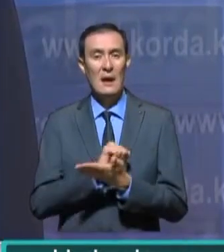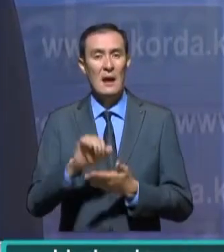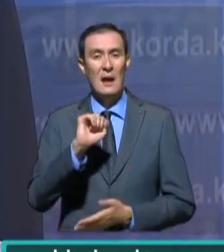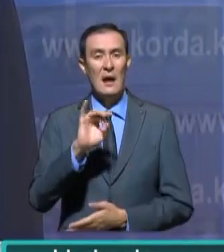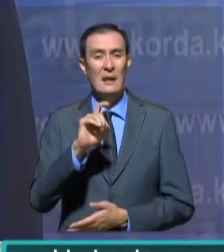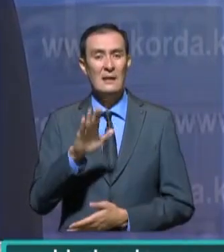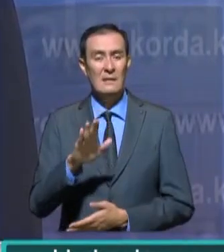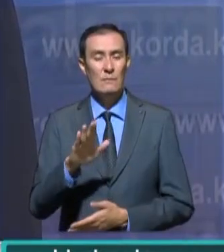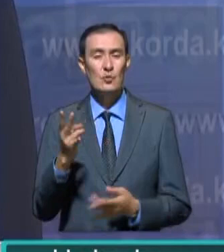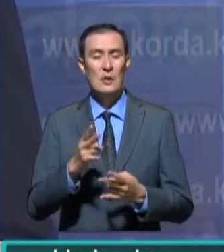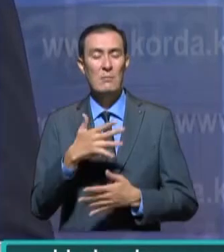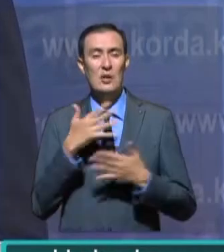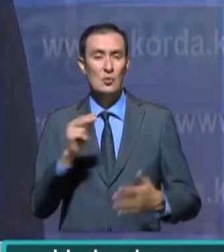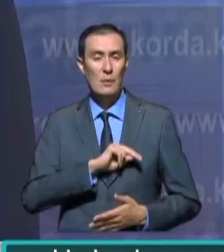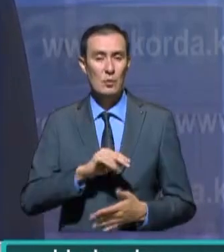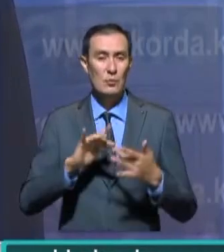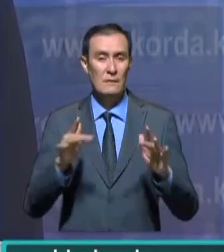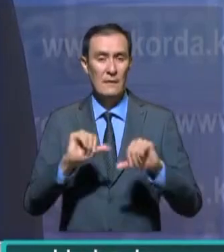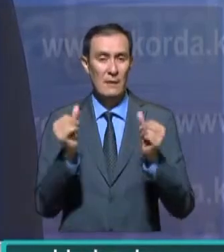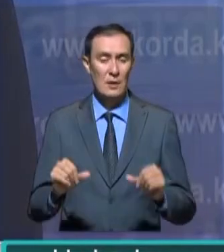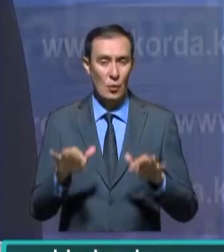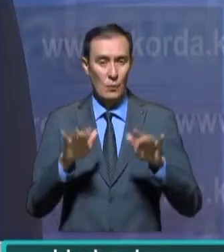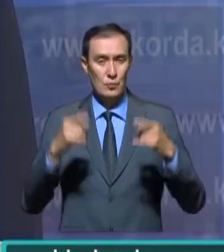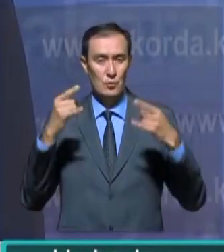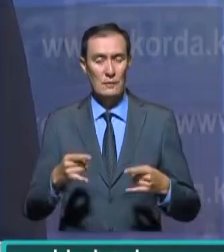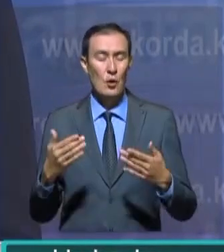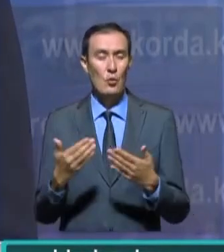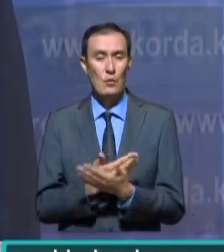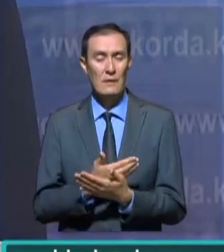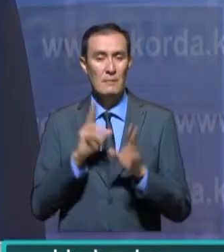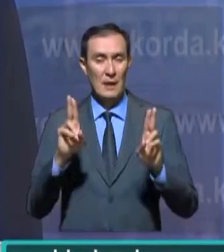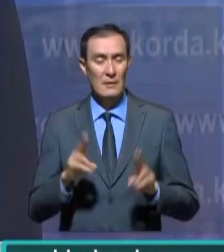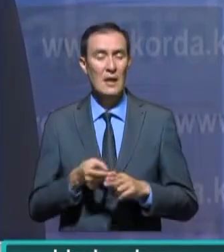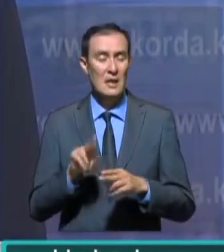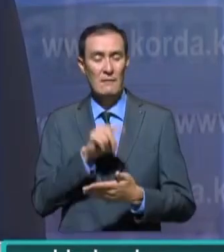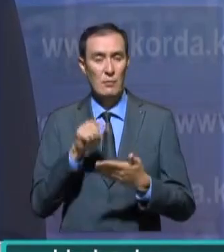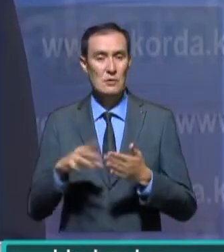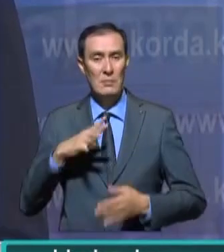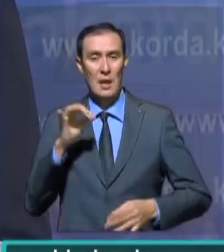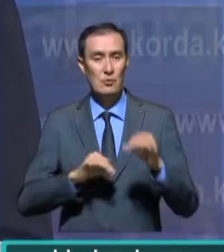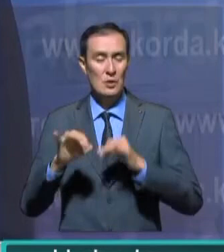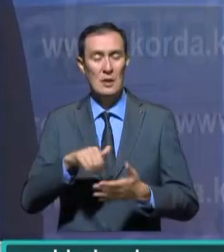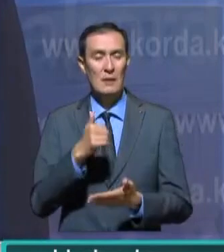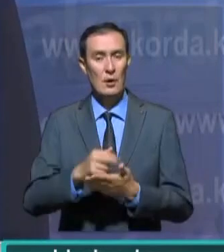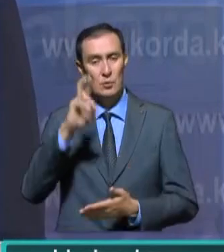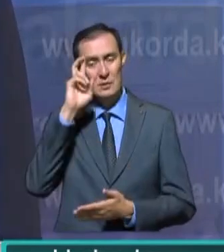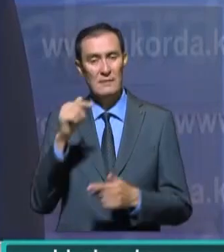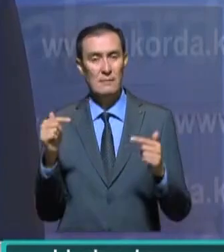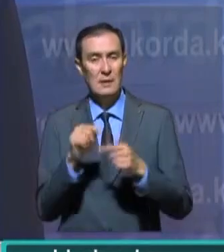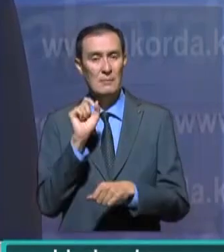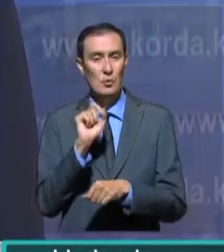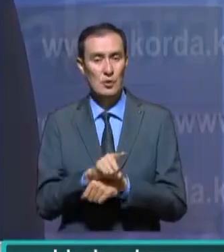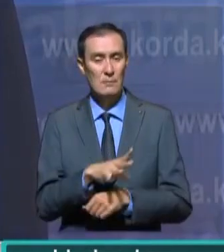работа по цифровизации идет новые подходы в архивном деле все эти вопросы мы обсудили президент дал конкретные четкие